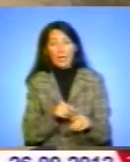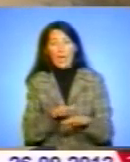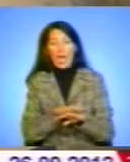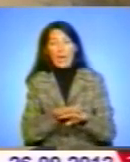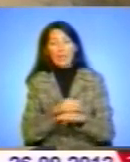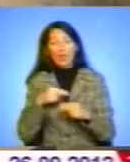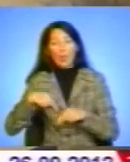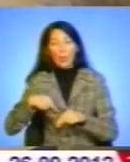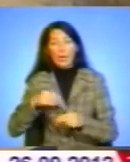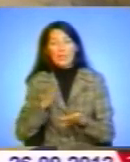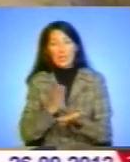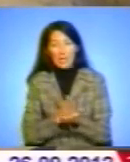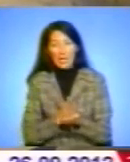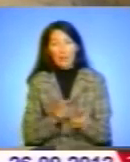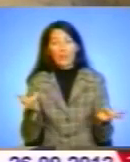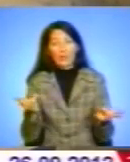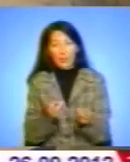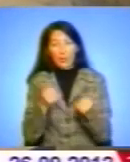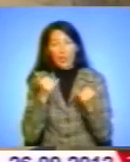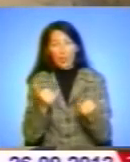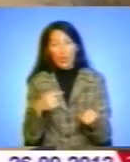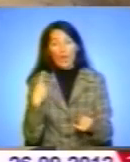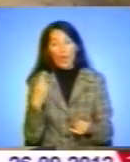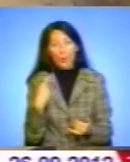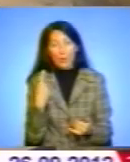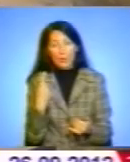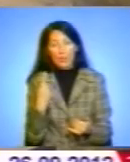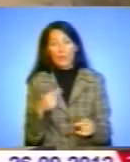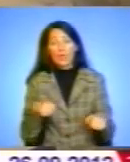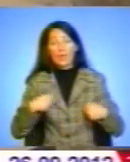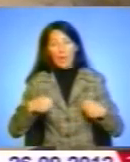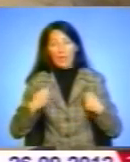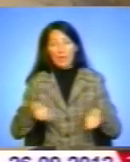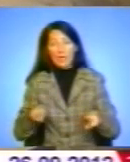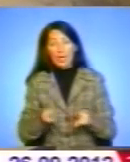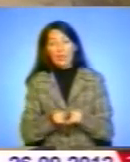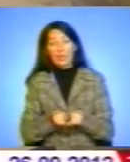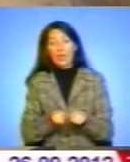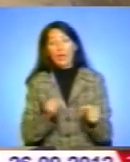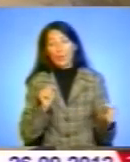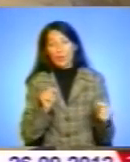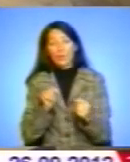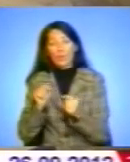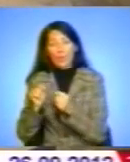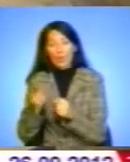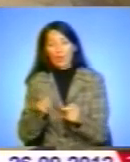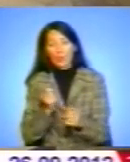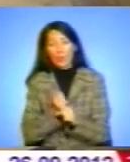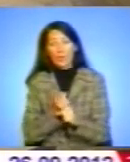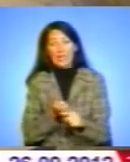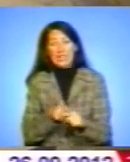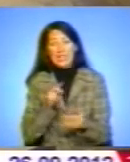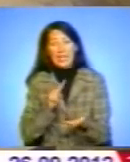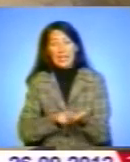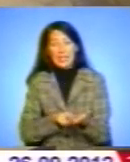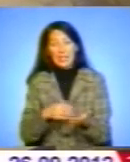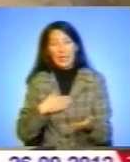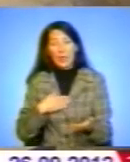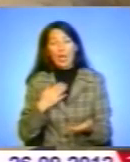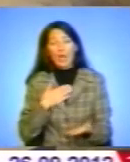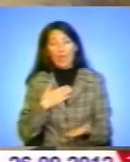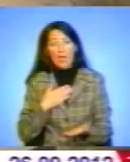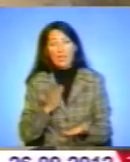є витребуваний сьогодні в області, старалися теж підлаштовувати для того, щоб зробити ці ліцензії. У нас, наприклад, було